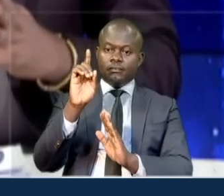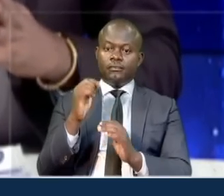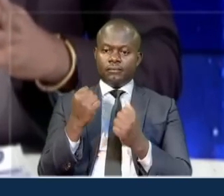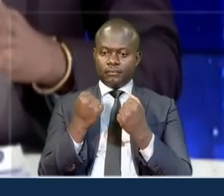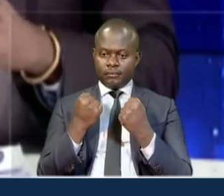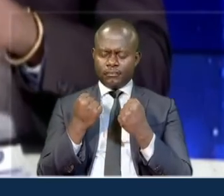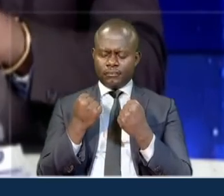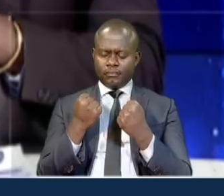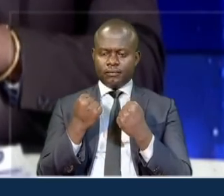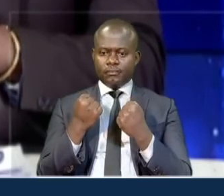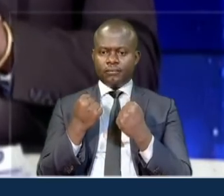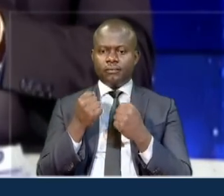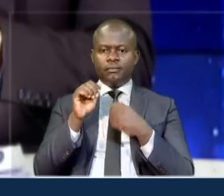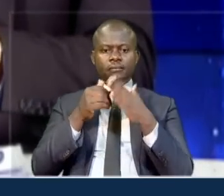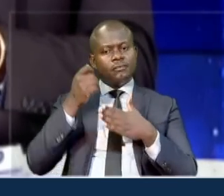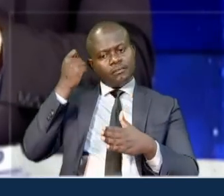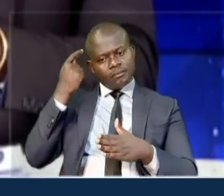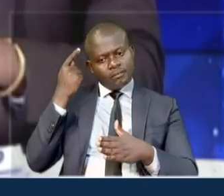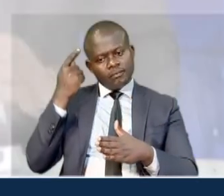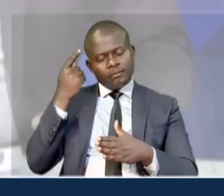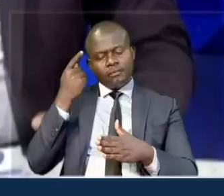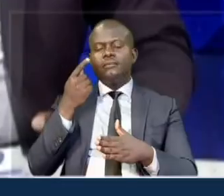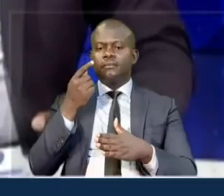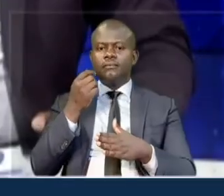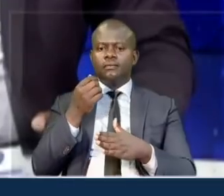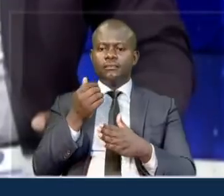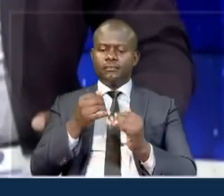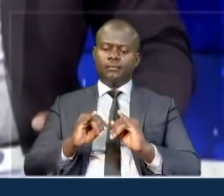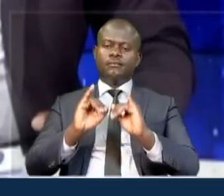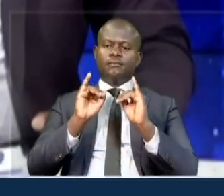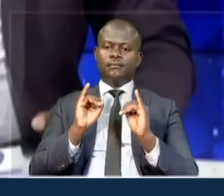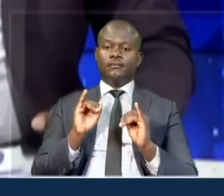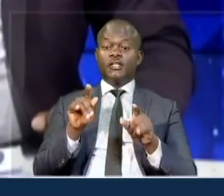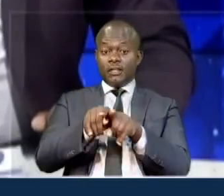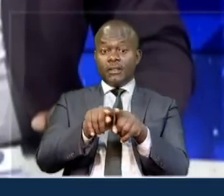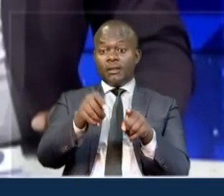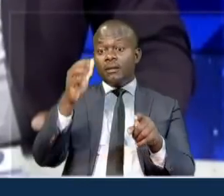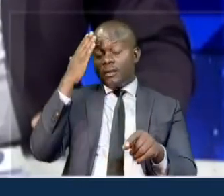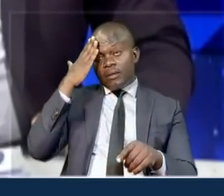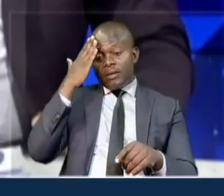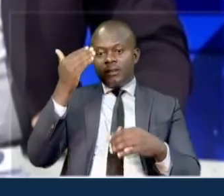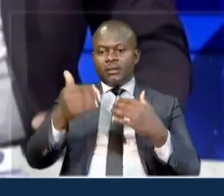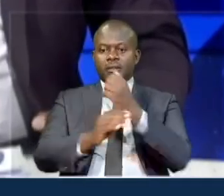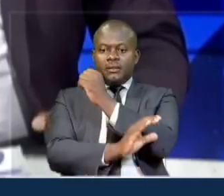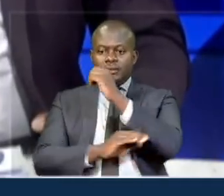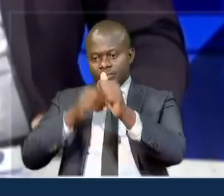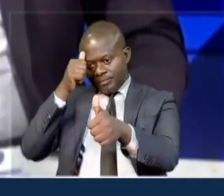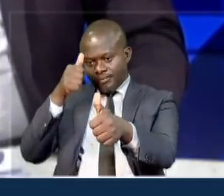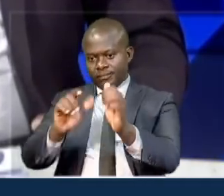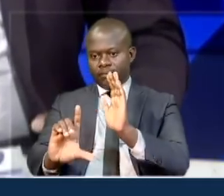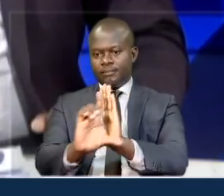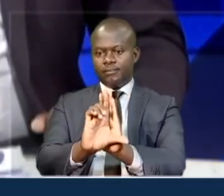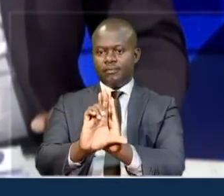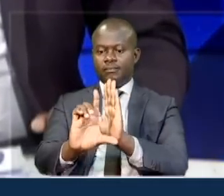ibihamye abantu bayumve bayibonemo, hakorwa iki kugira ngo, nk'uko mubizi iki ni igihugu kigendera ku